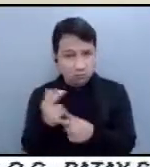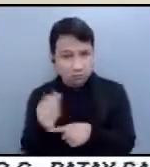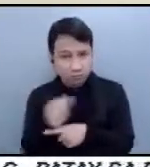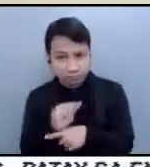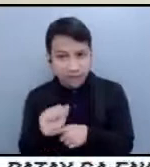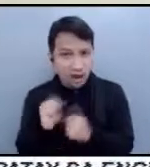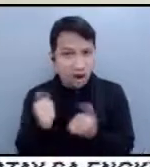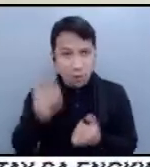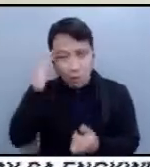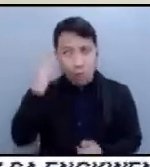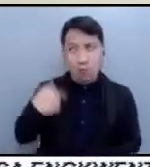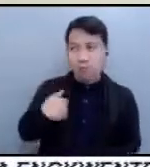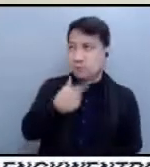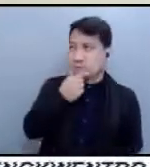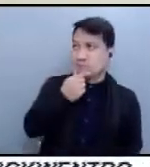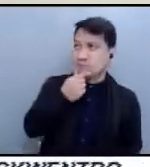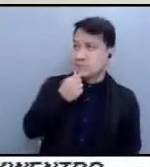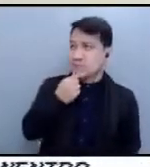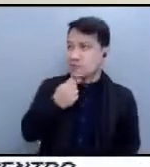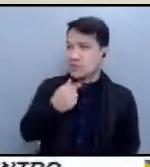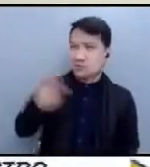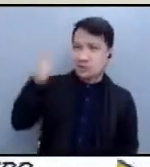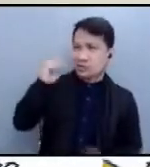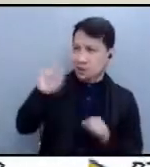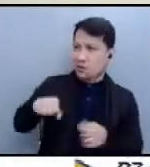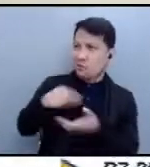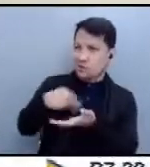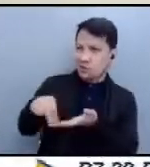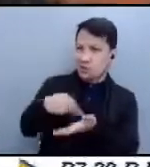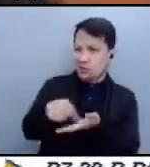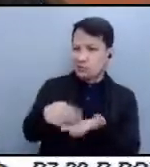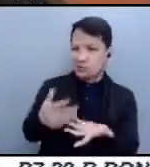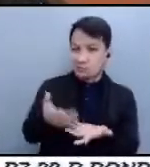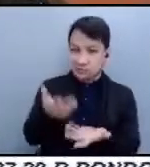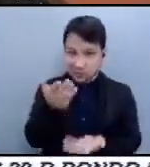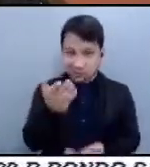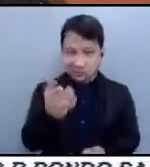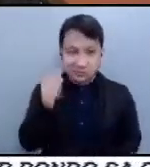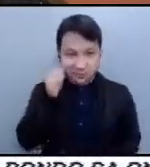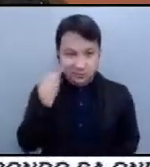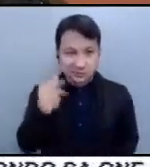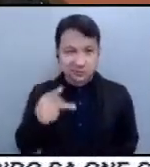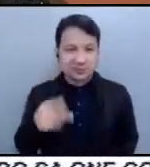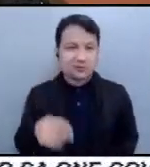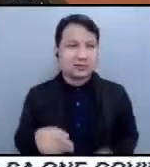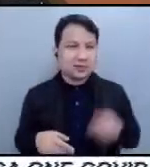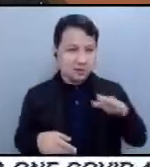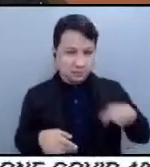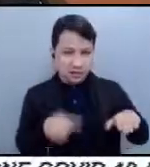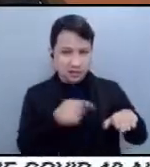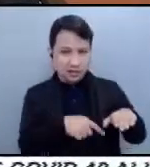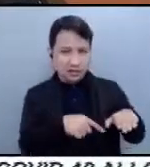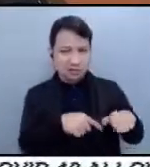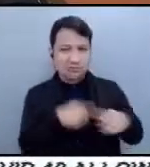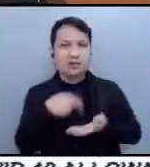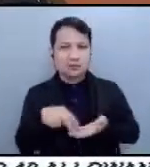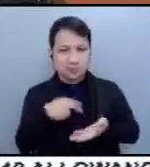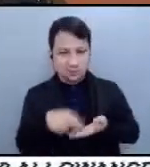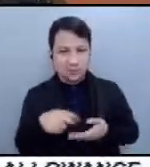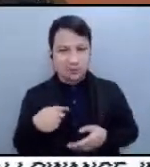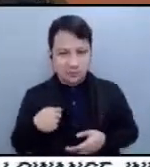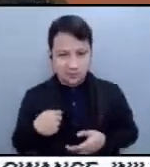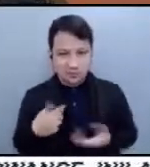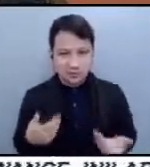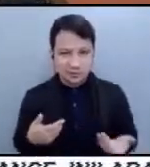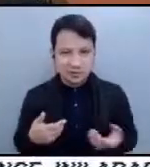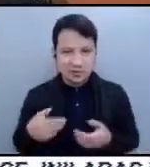uy, medyo nakakasayaw pala ako? Ikaw muna, Aki. So, nung bata po ako, nagda-dance na po talaga ako ng mga